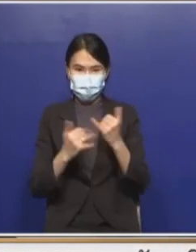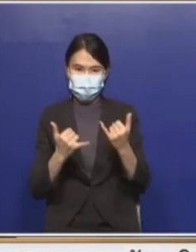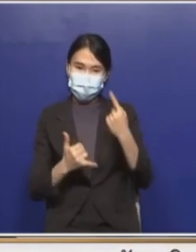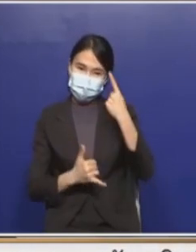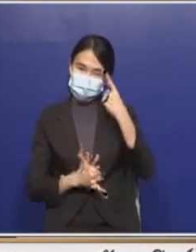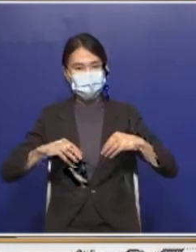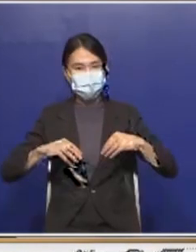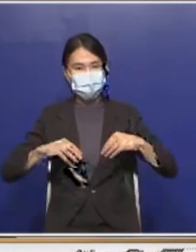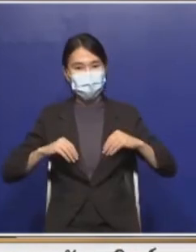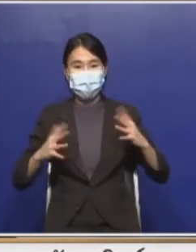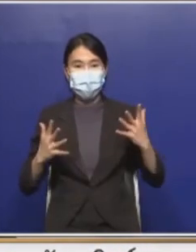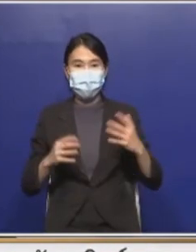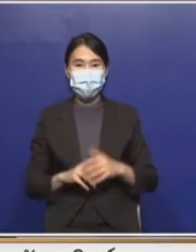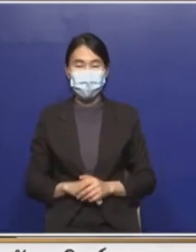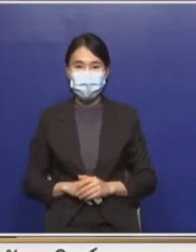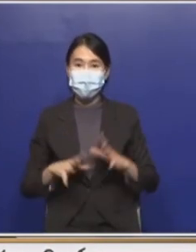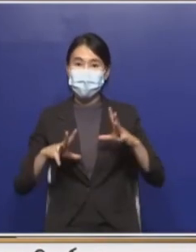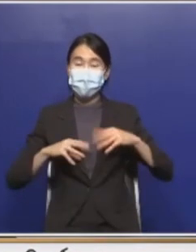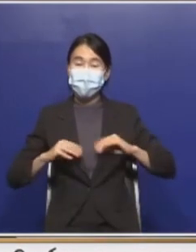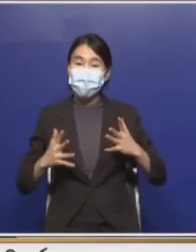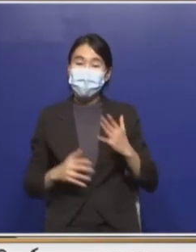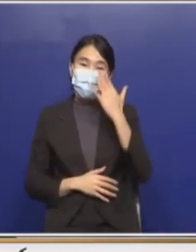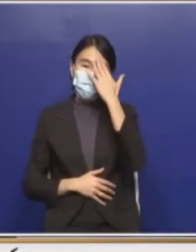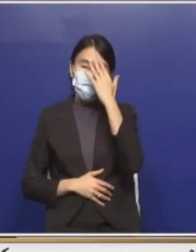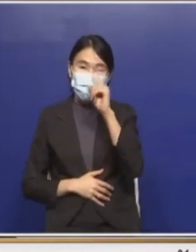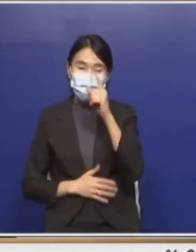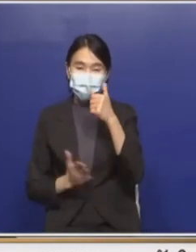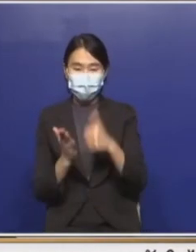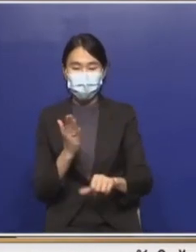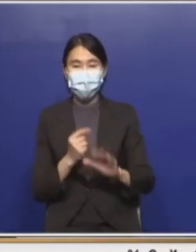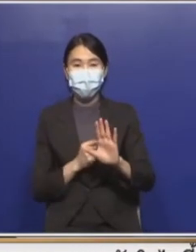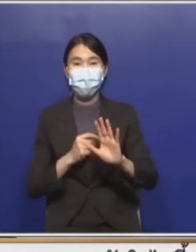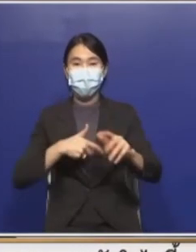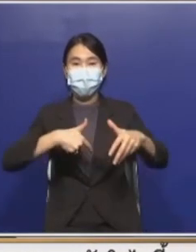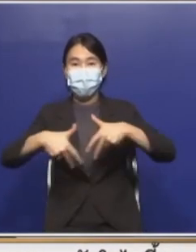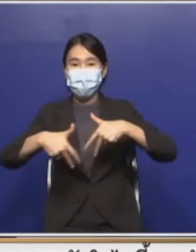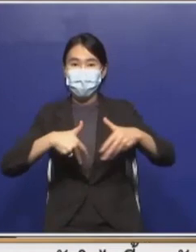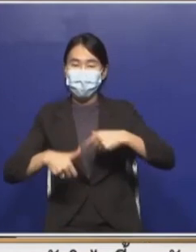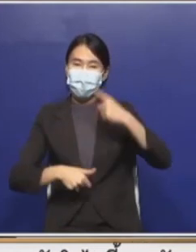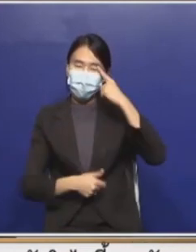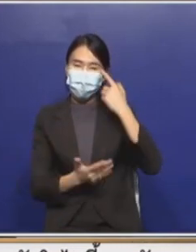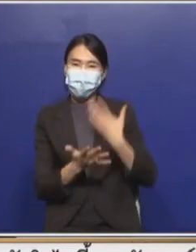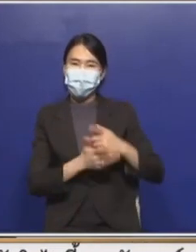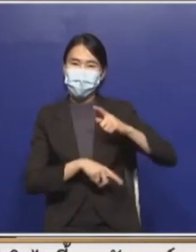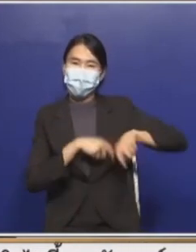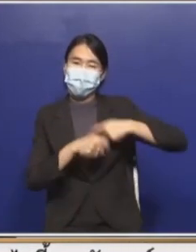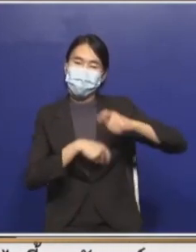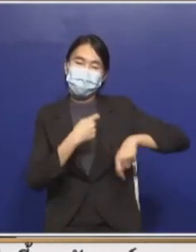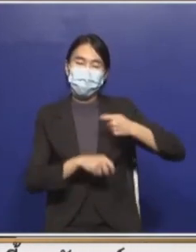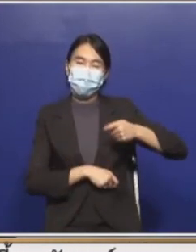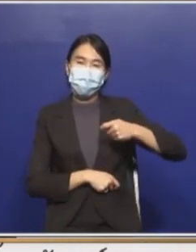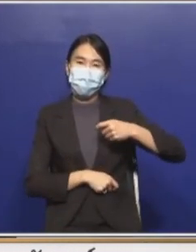ติให้ท่านได้นำภาษีของประชาชนไปใช้อย่างสุรุ่ยสุร่ายอีกต่อไป